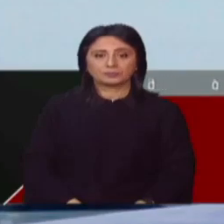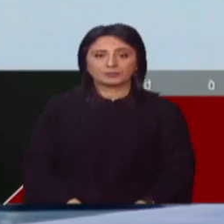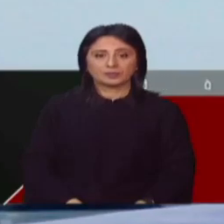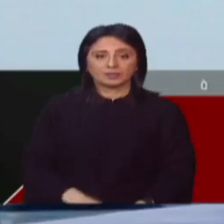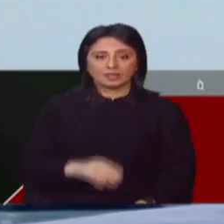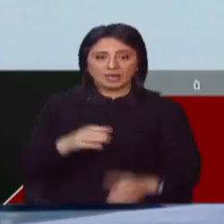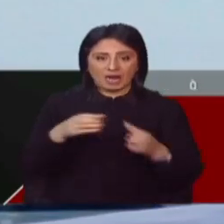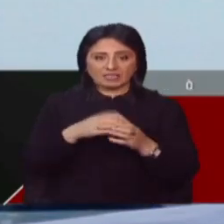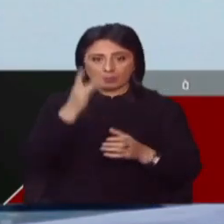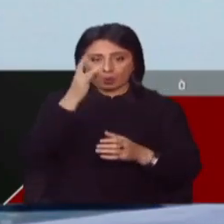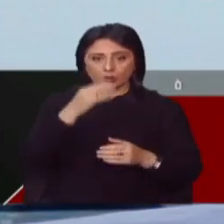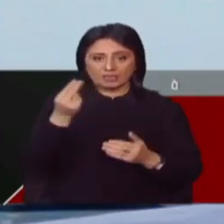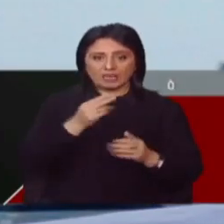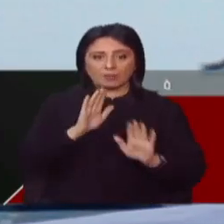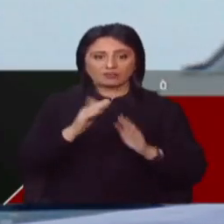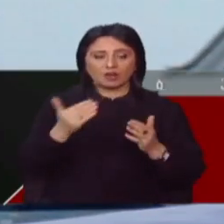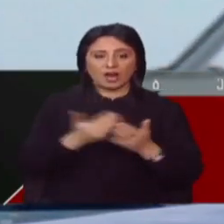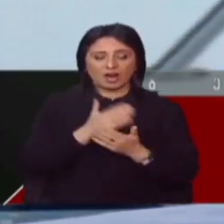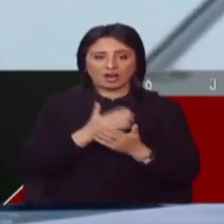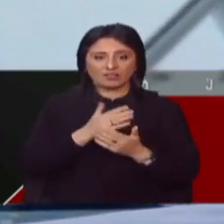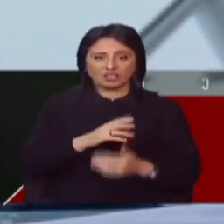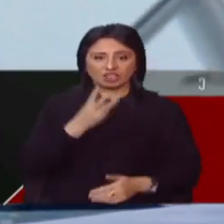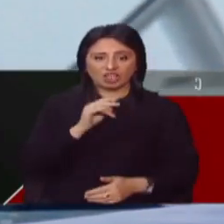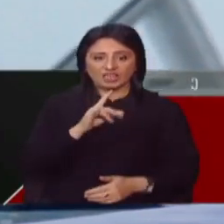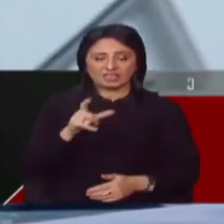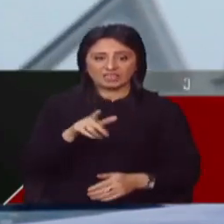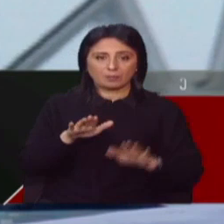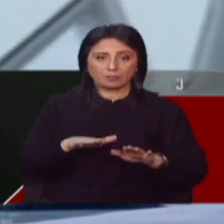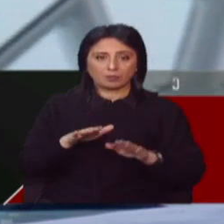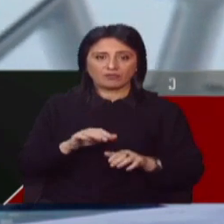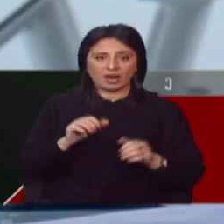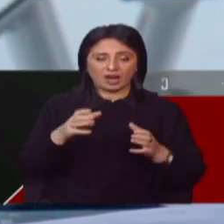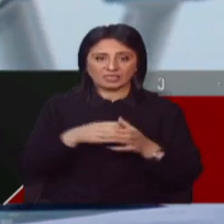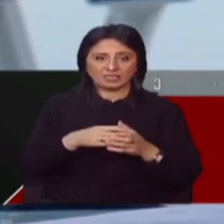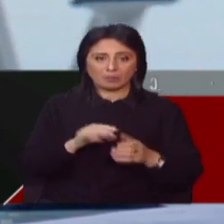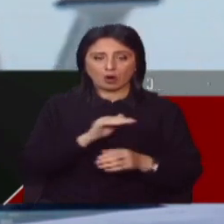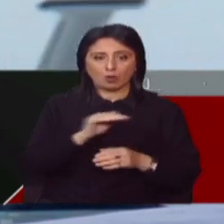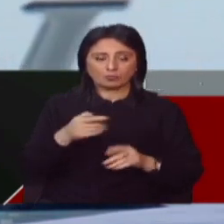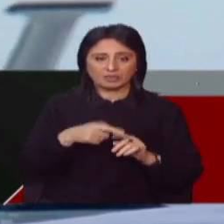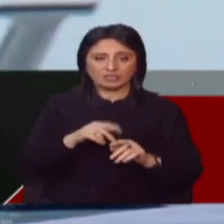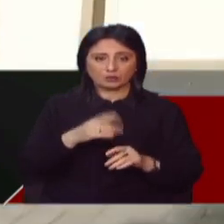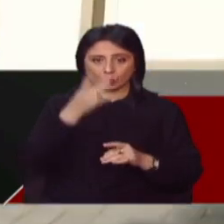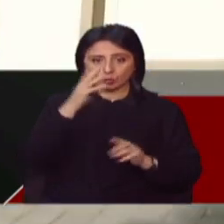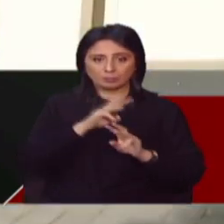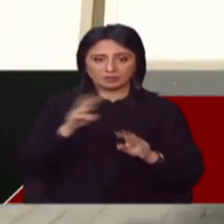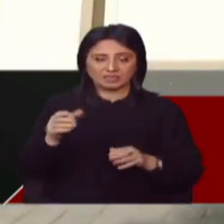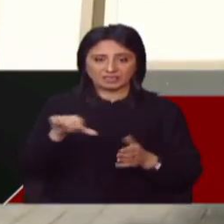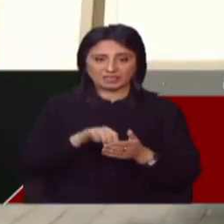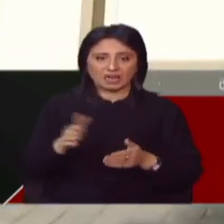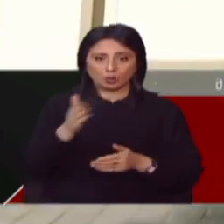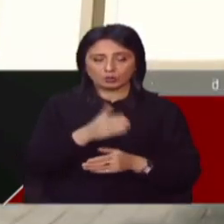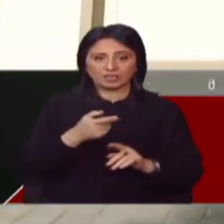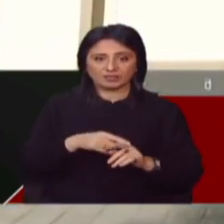ansamblu Rustavs ახალი სამხატრო ხელმძღვანელი ყავს დავით შანიძე ამ პოზიციაზე ანსამბლის წევრებს ოფიციალურად საქართველოს კულტურის მინისტრმა